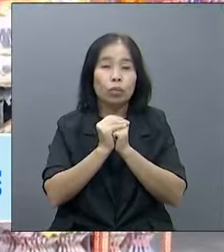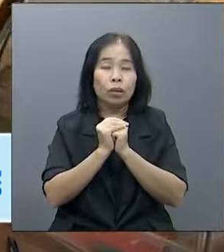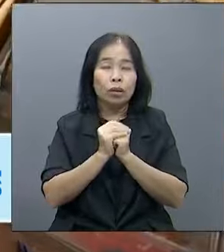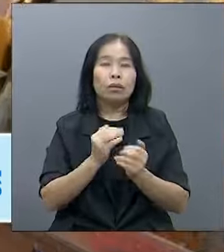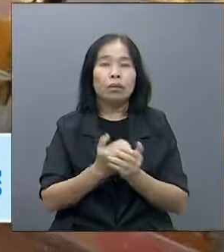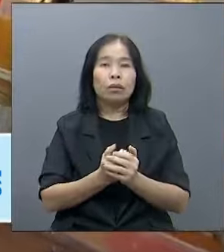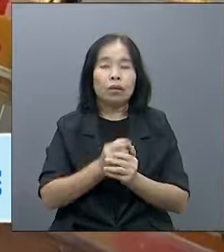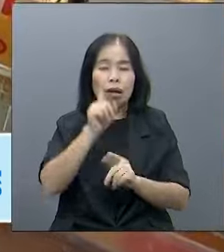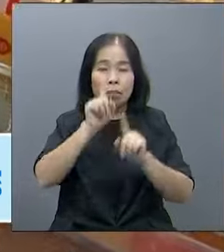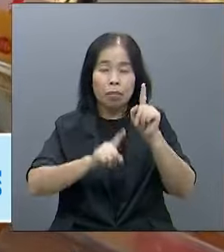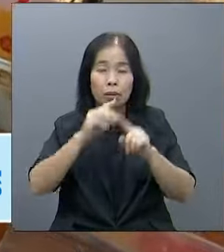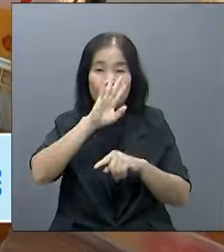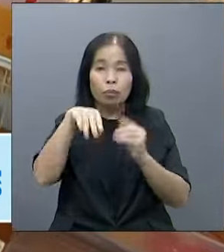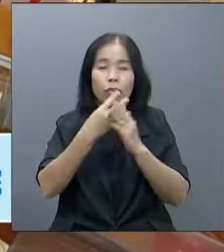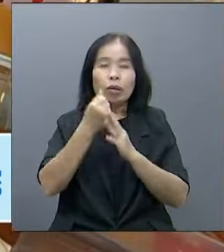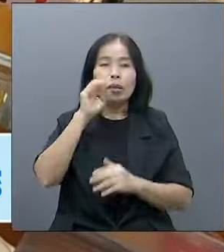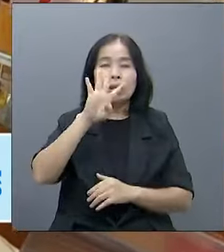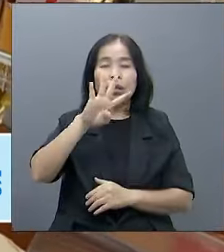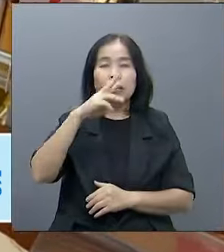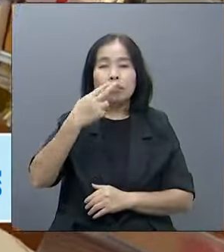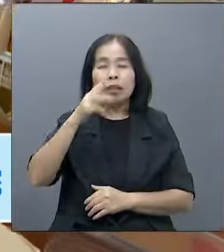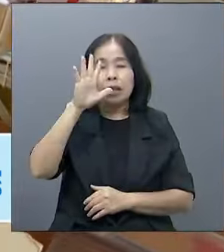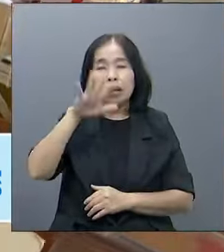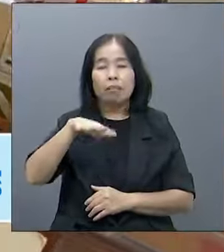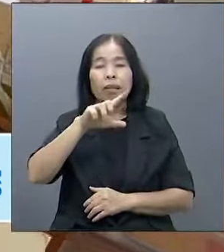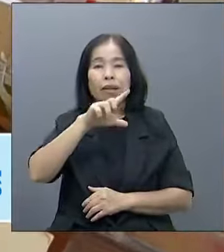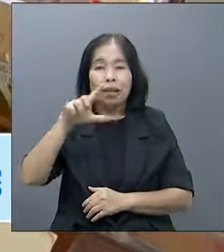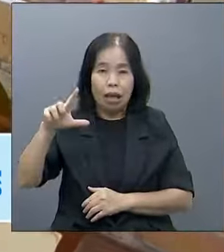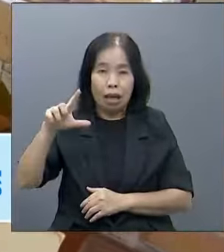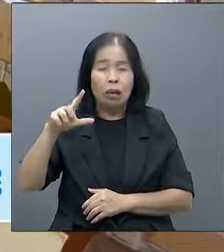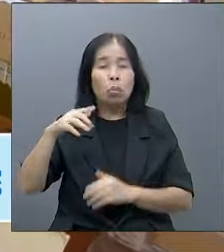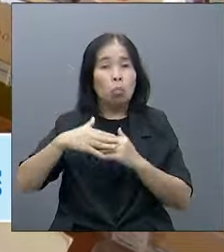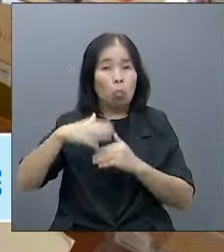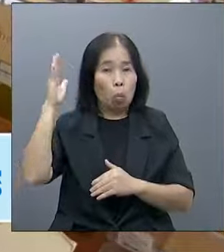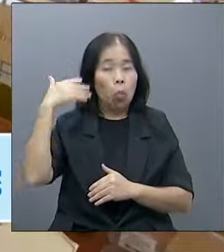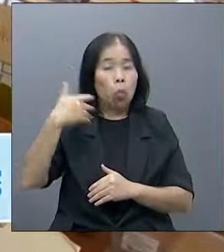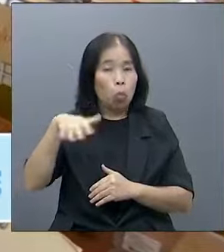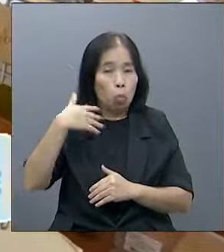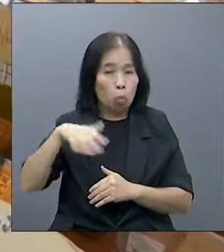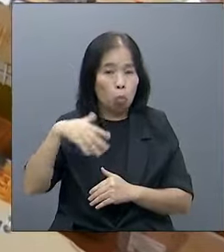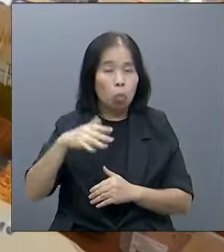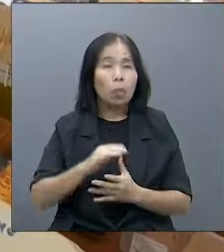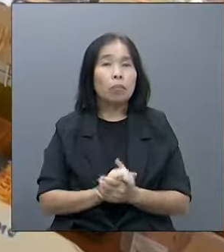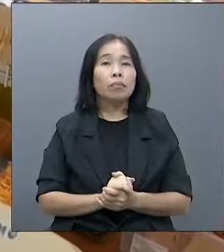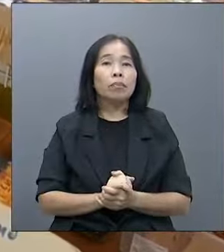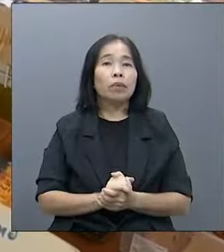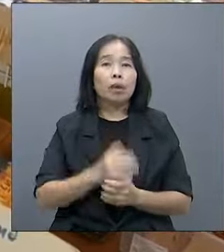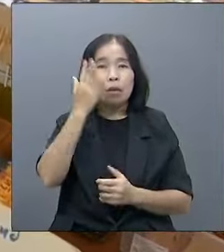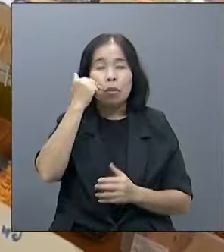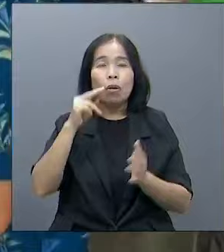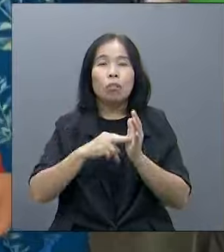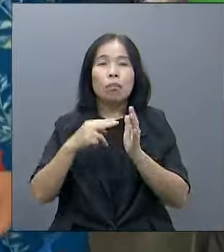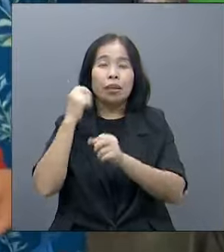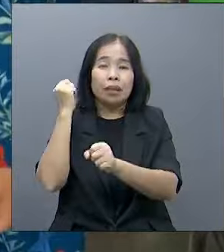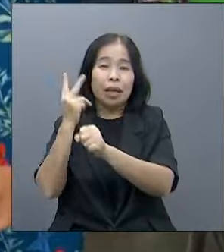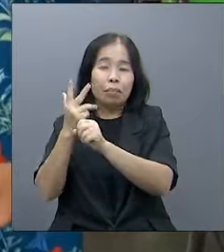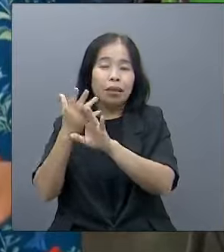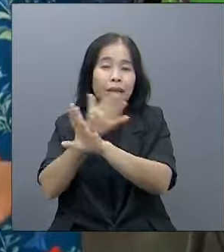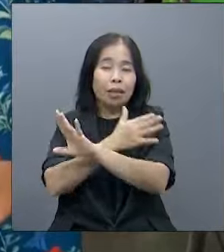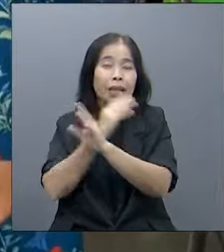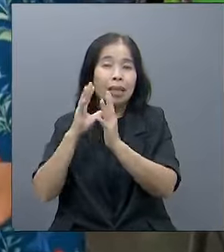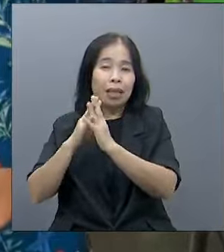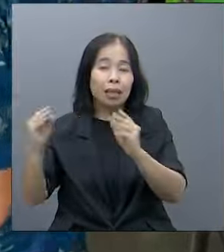าอยู่ที่ 45,000 ล้านถือว่าสูงสุดในรอบ3ปี ช่วงกลับมาใหม่จากโควิด ช่วงกลับมาใหม่จากโควิดคือจริงๆตอนนั้นเนี่ย